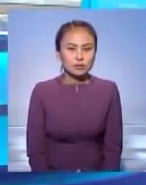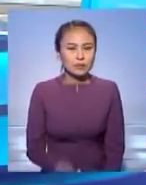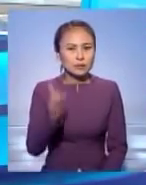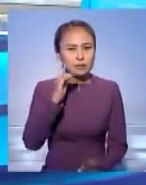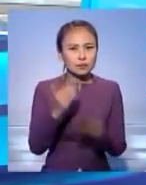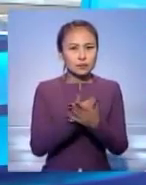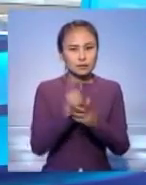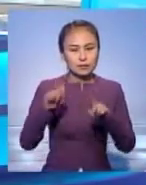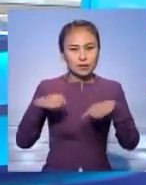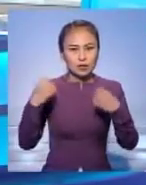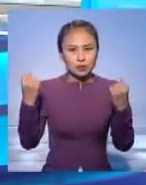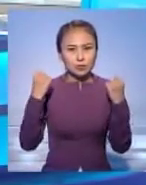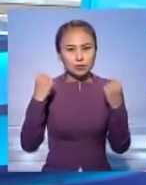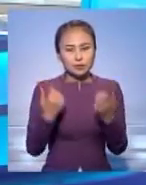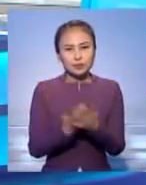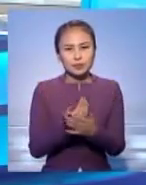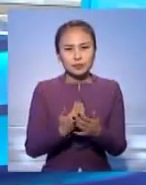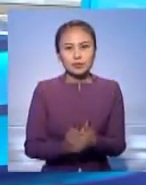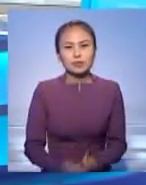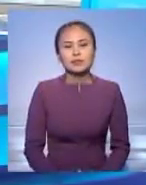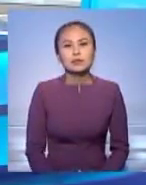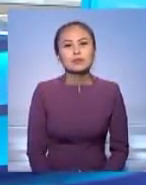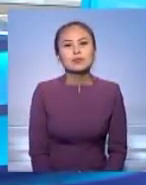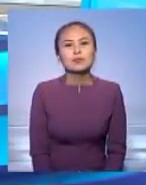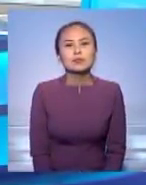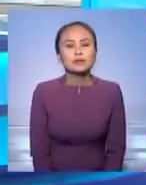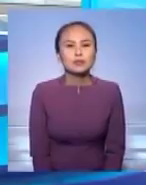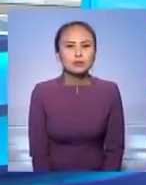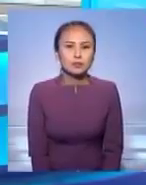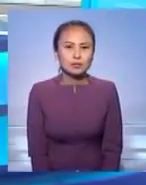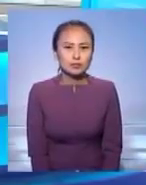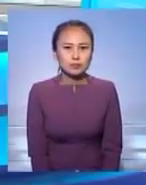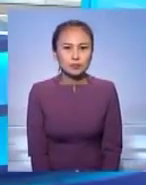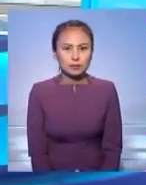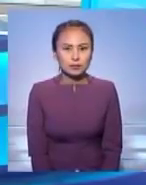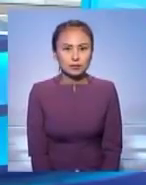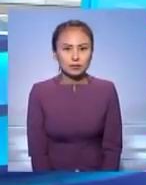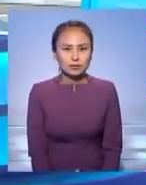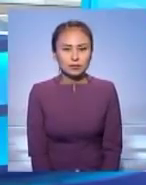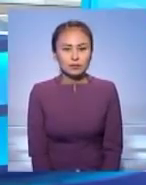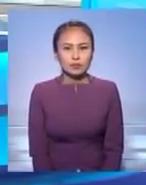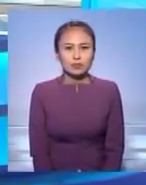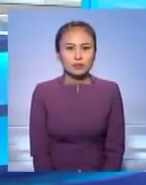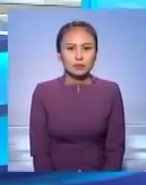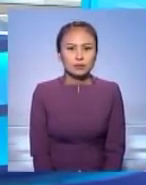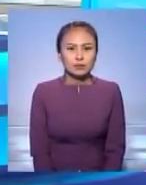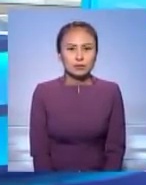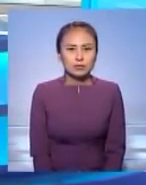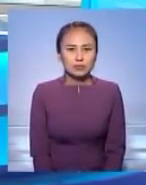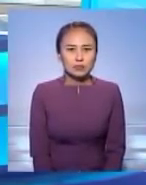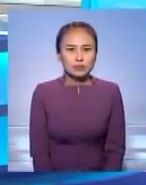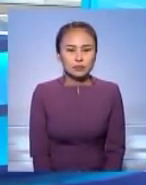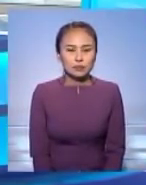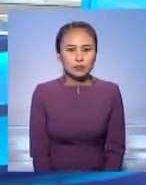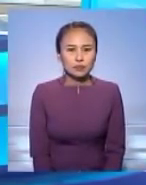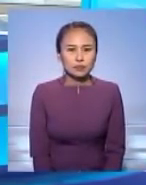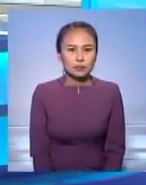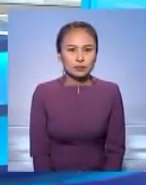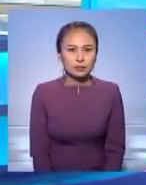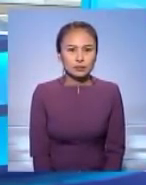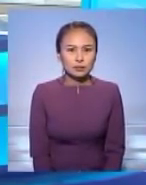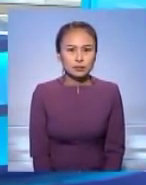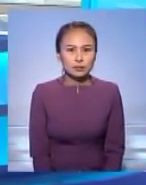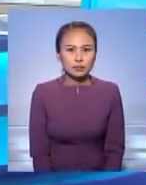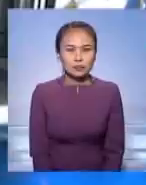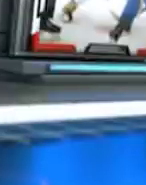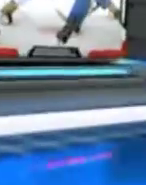Әзірге айтарымыз осы, спорт жаңалықтарымен әріптесім Аслан Қаженов таныстыратын болады. Аслан, қайырлы күн, сөз кезегіңізде. Иә, қайырлы күн, Марал, рахмет, армыс көрермендер.